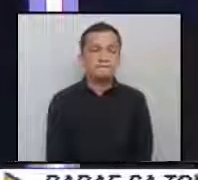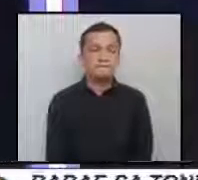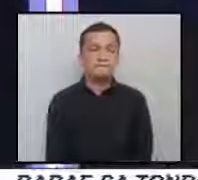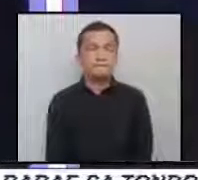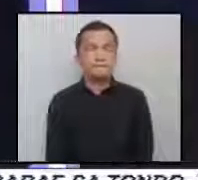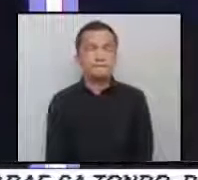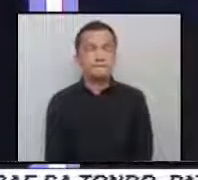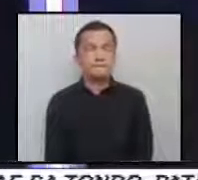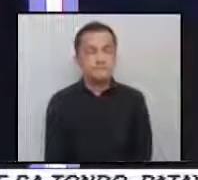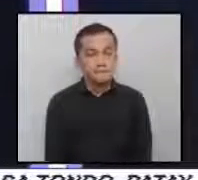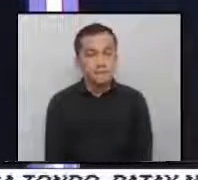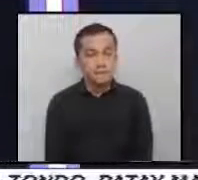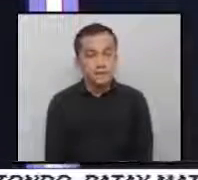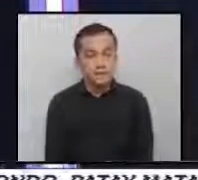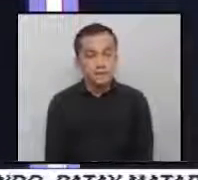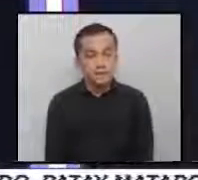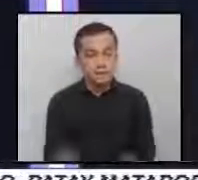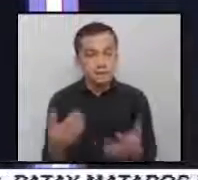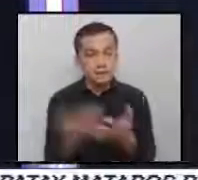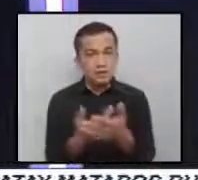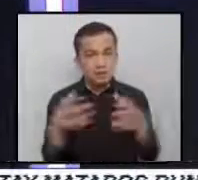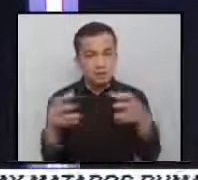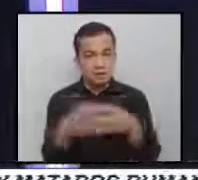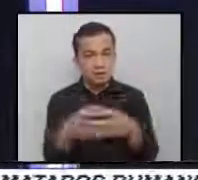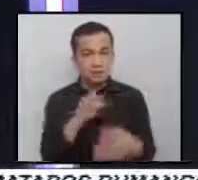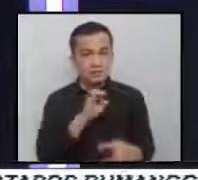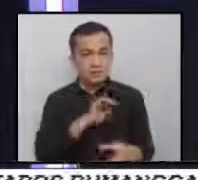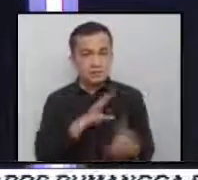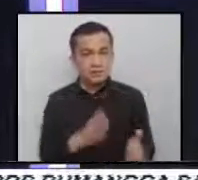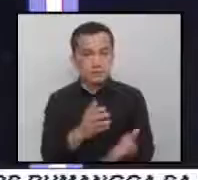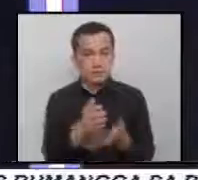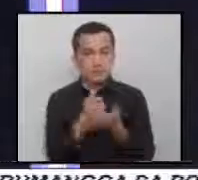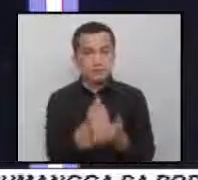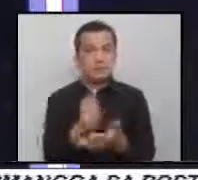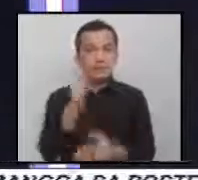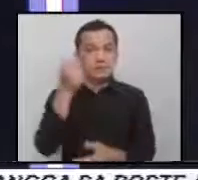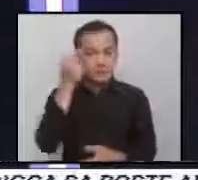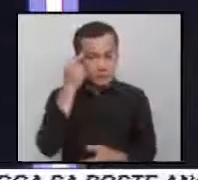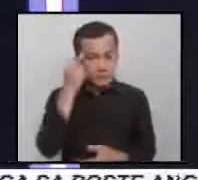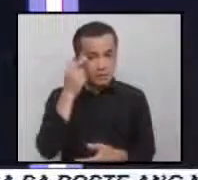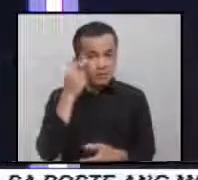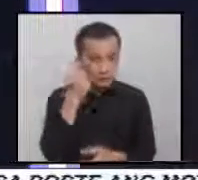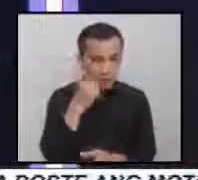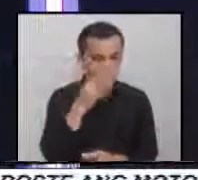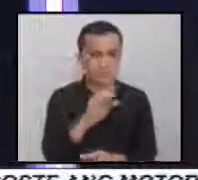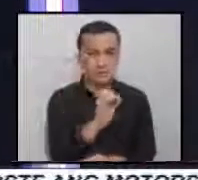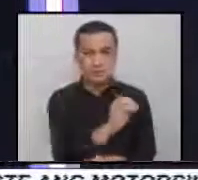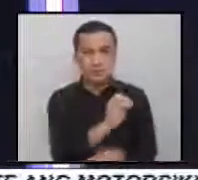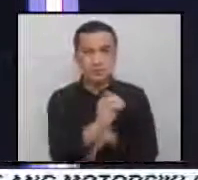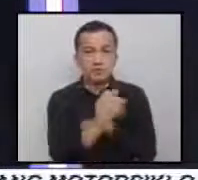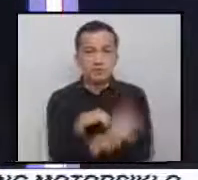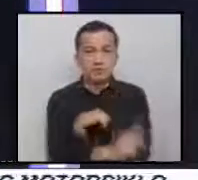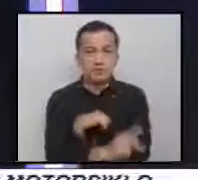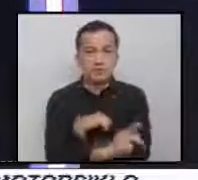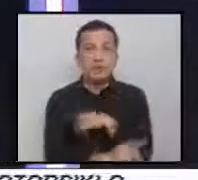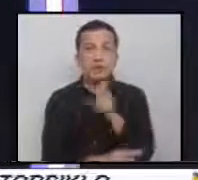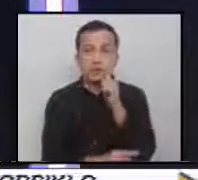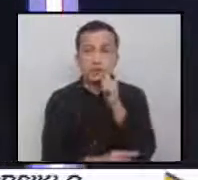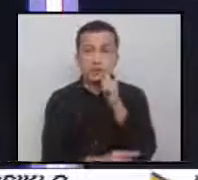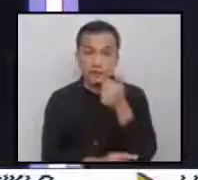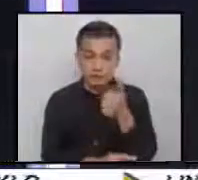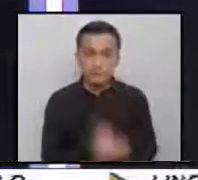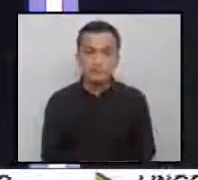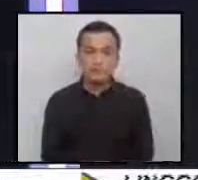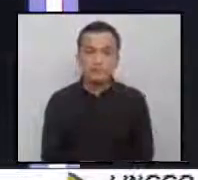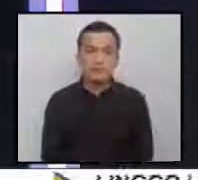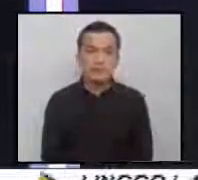Panibagong batch na naman ng mga benepisyaryo ang matutulungan ng pamahalaan na makauwi sa kanilang probinsya bukas. Inaasahang makakauwi